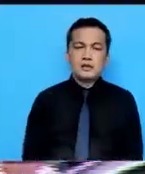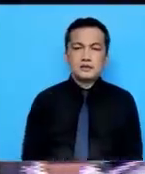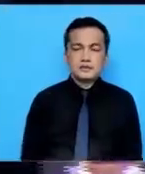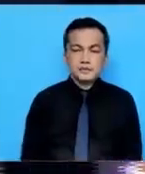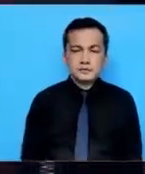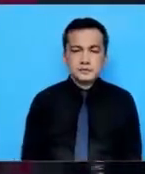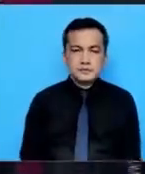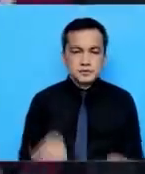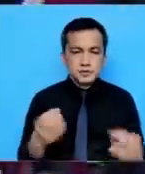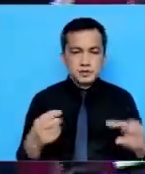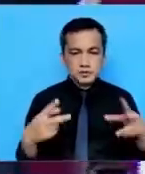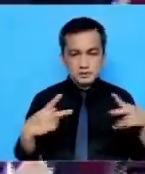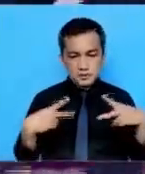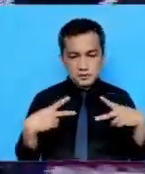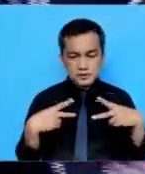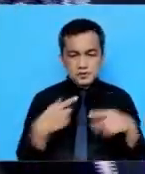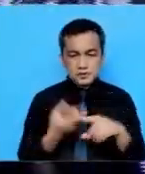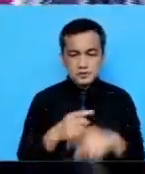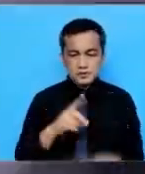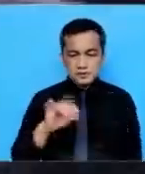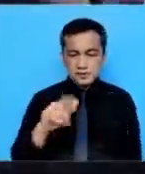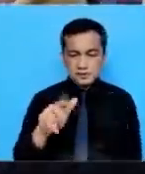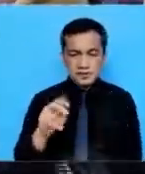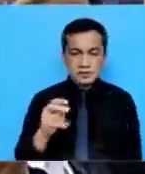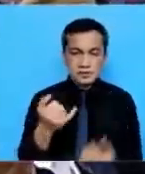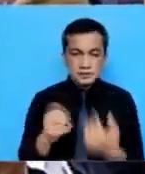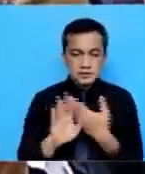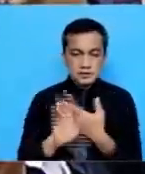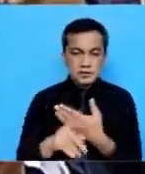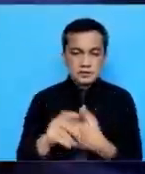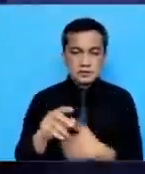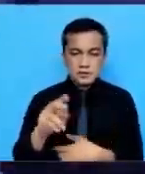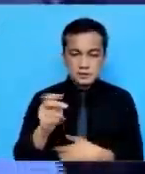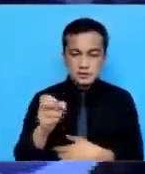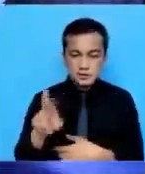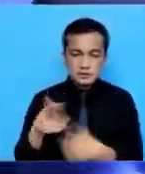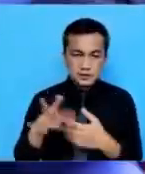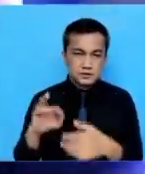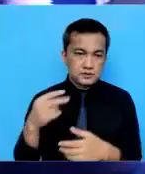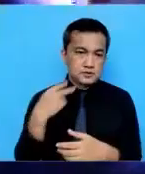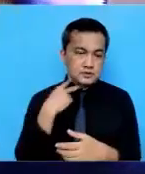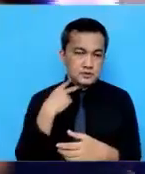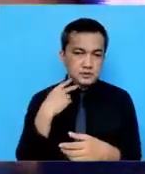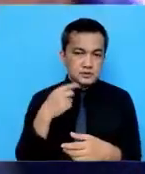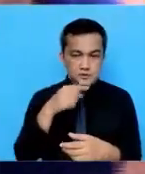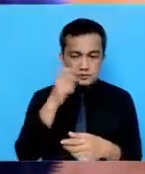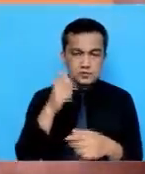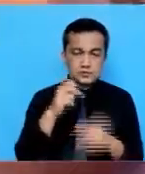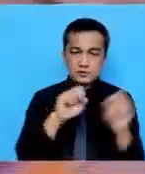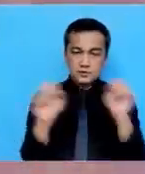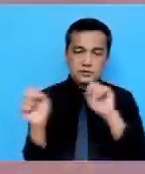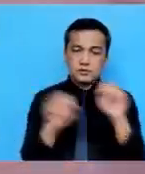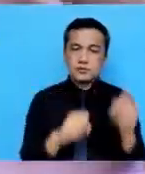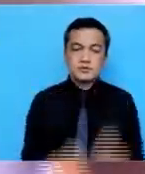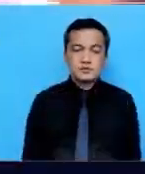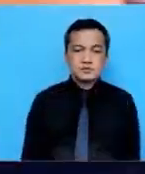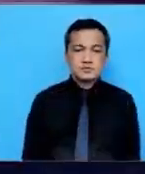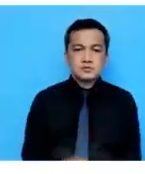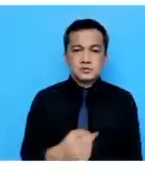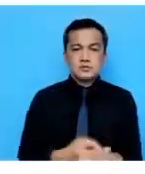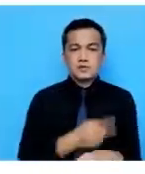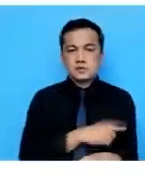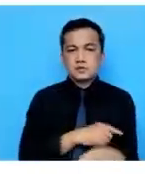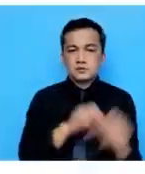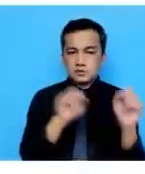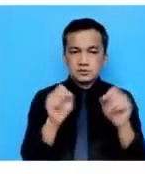mula Katiklan ang ngayon lang nakabalik ng Metro Manila matapos ma-stranded dahil sa bagyo. Stress kasi super lakas. Nung nag-try kami